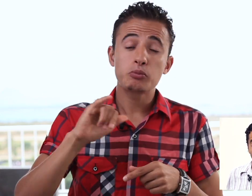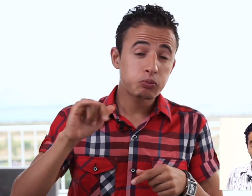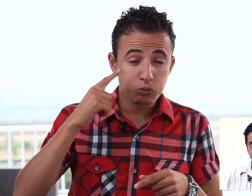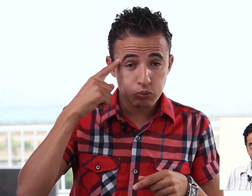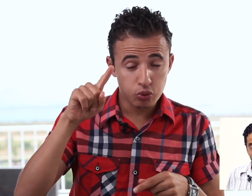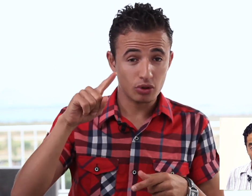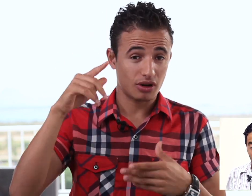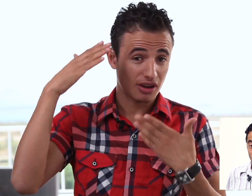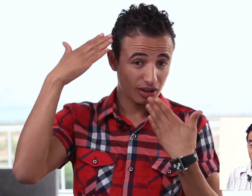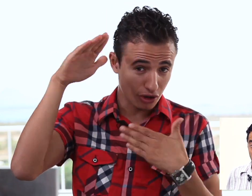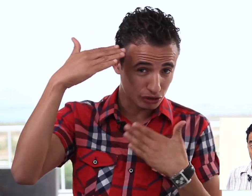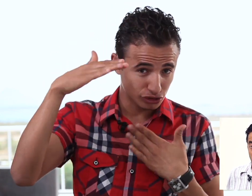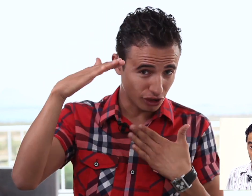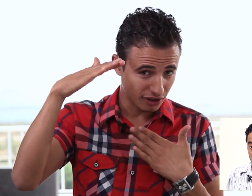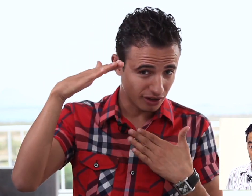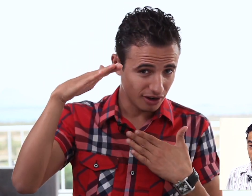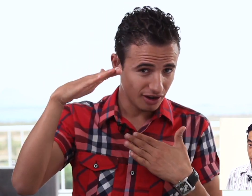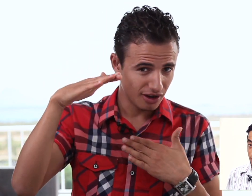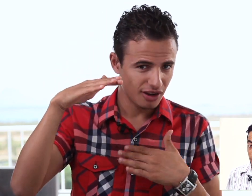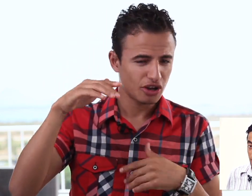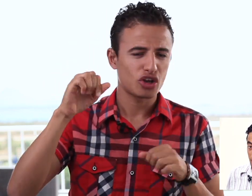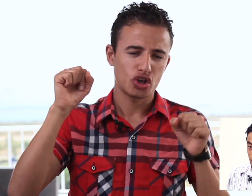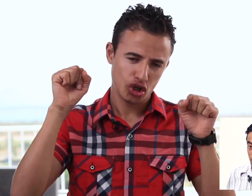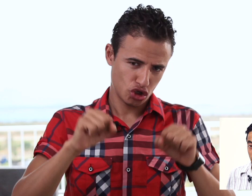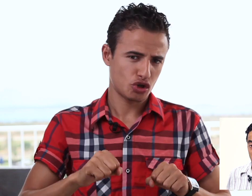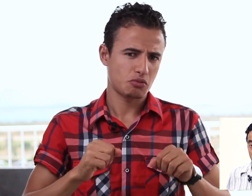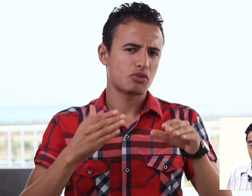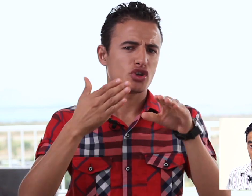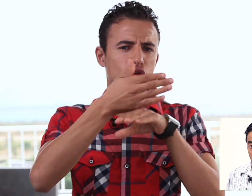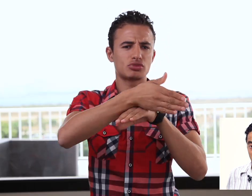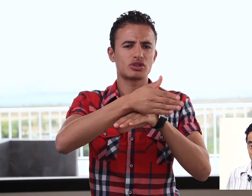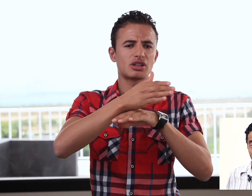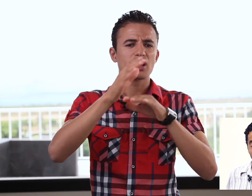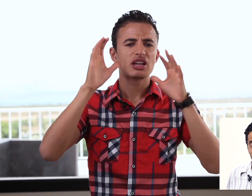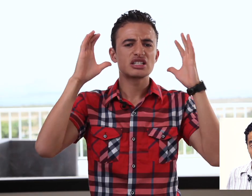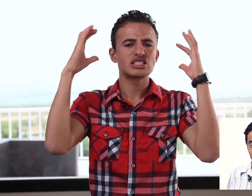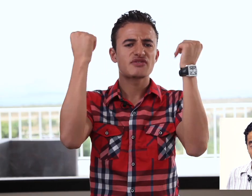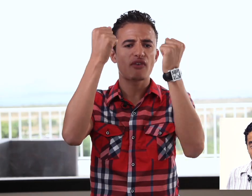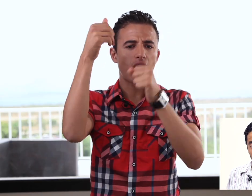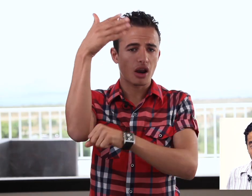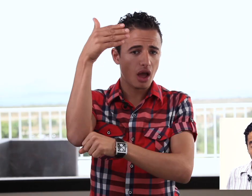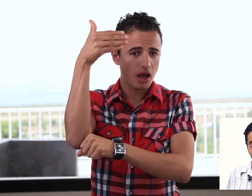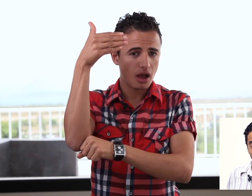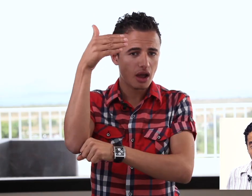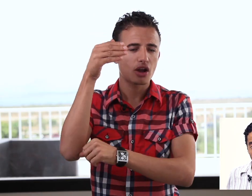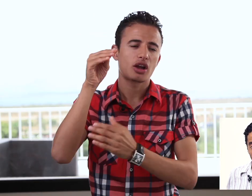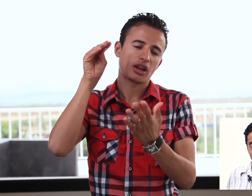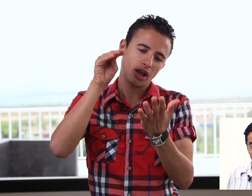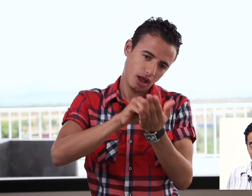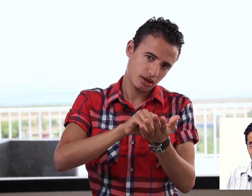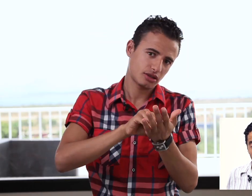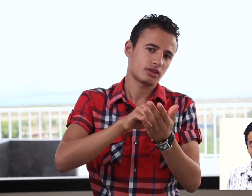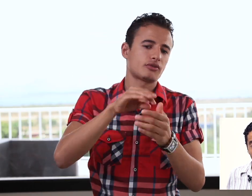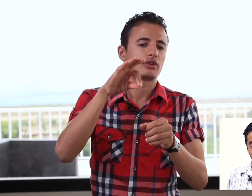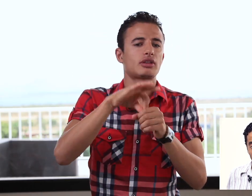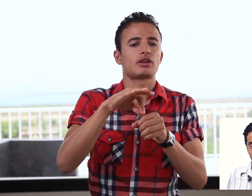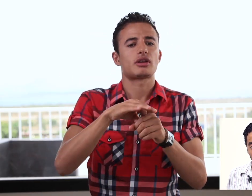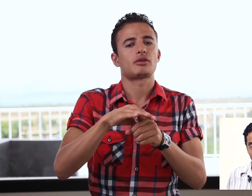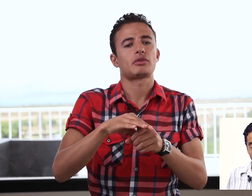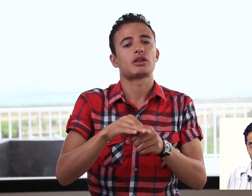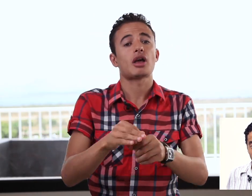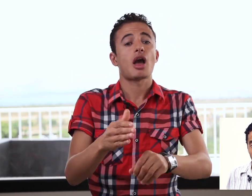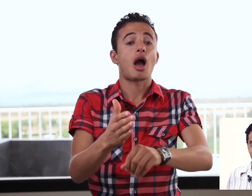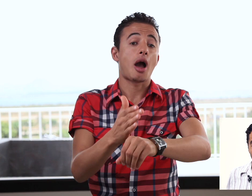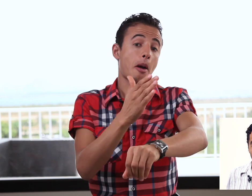في المعتمدات. وزاد ما ننساوش بالنسبة للأشخاص اللي يعيشوا لبرا، راهم قادرين باش يقيدوا ويمارسوا حقهم في الانتخاب في